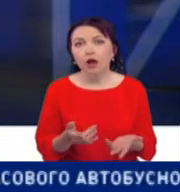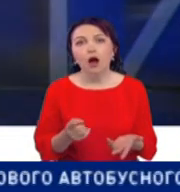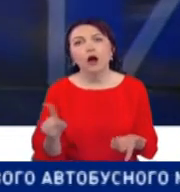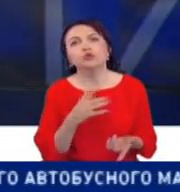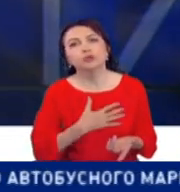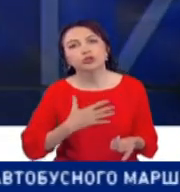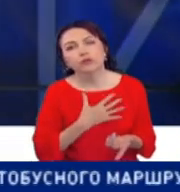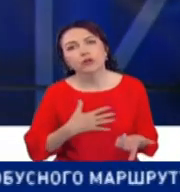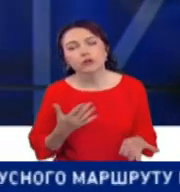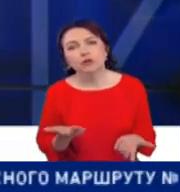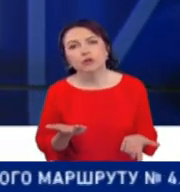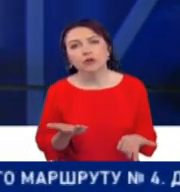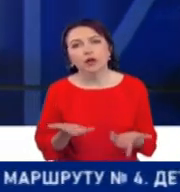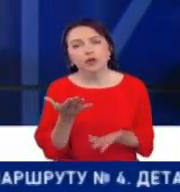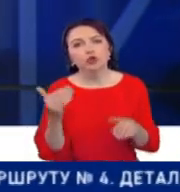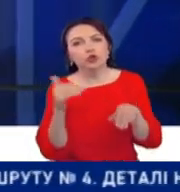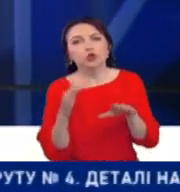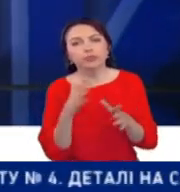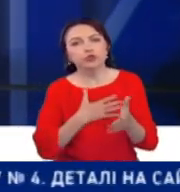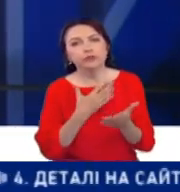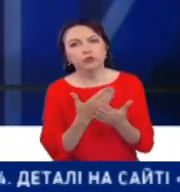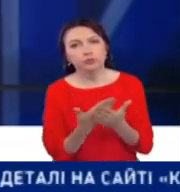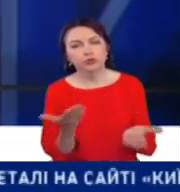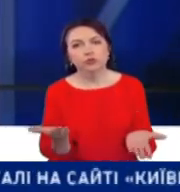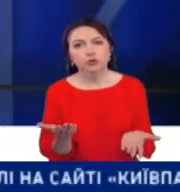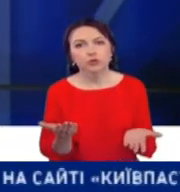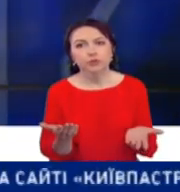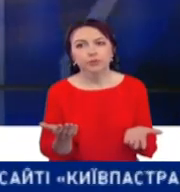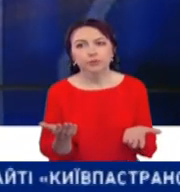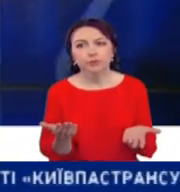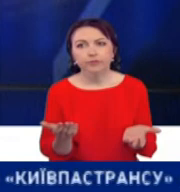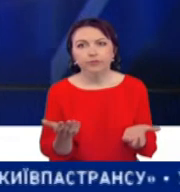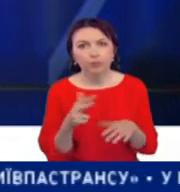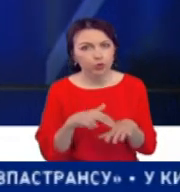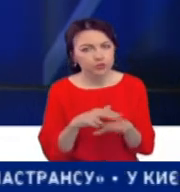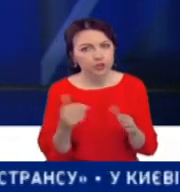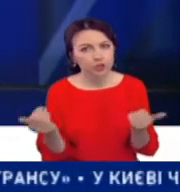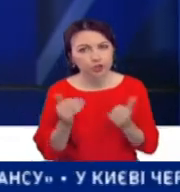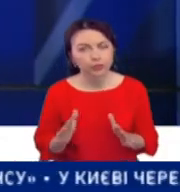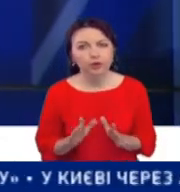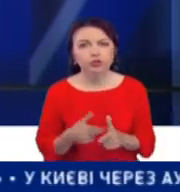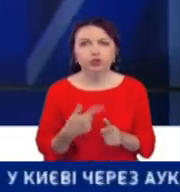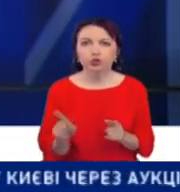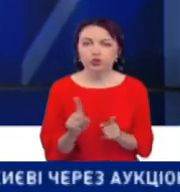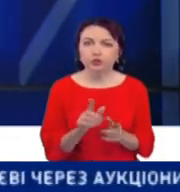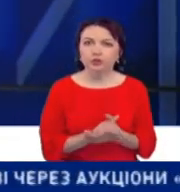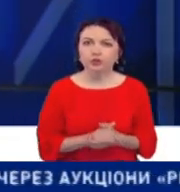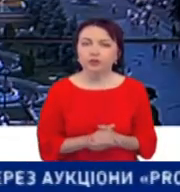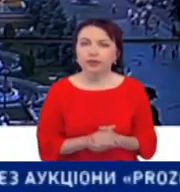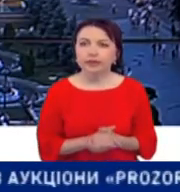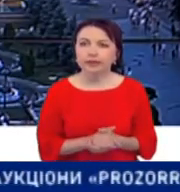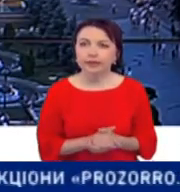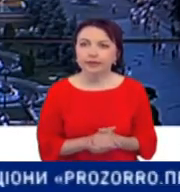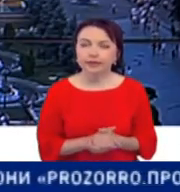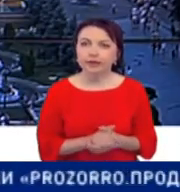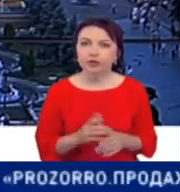переживає? Тут, якщо недоторканність, то мене повинна там, я не знаю, там поліція не чіпа, чи там... Значить, якийсь шлейф, очевидно ж, є, да. Правда, за